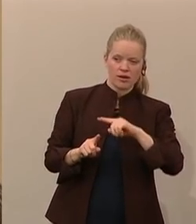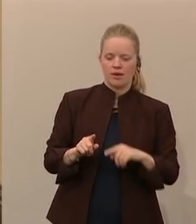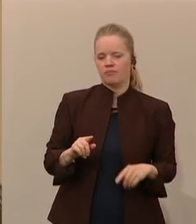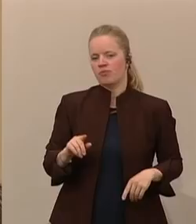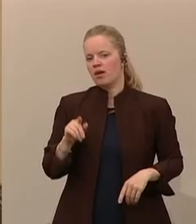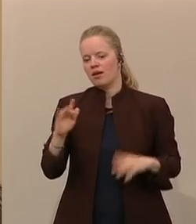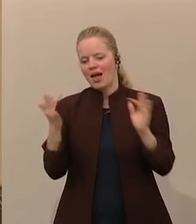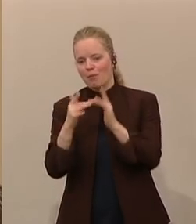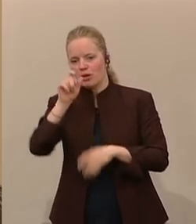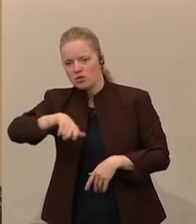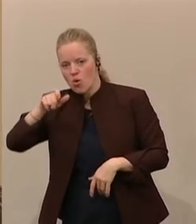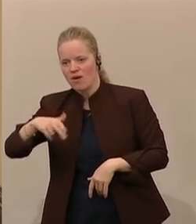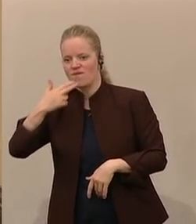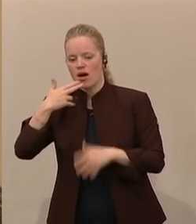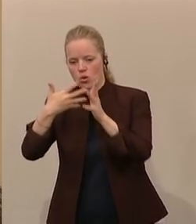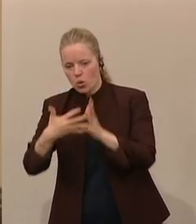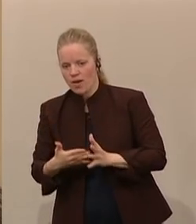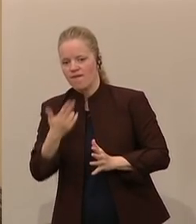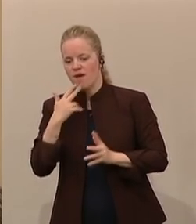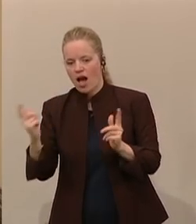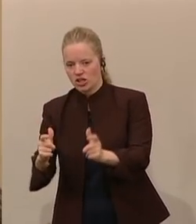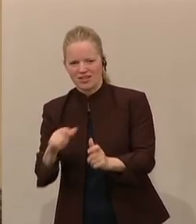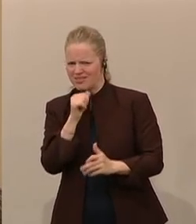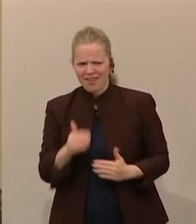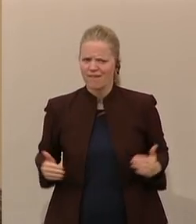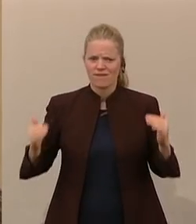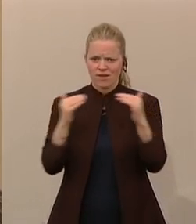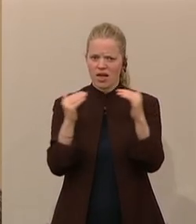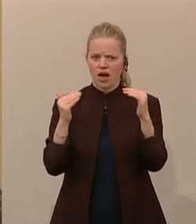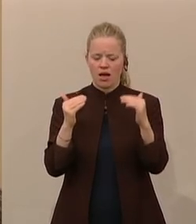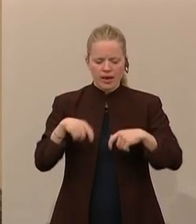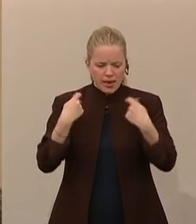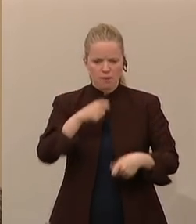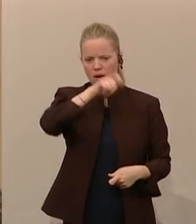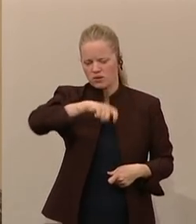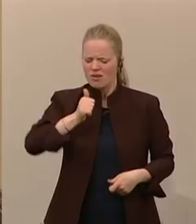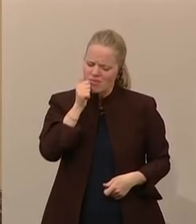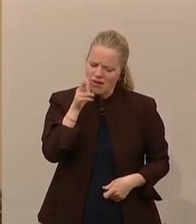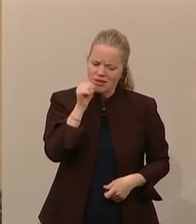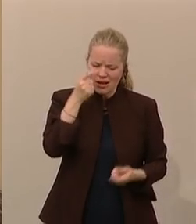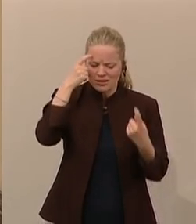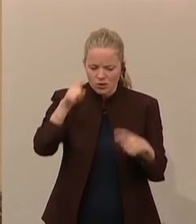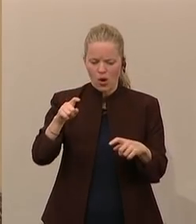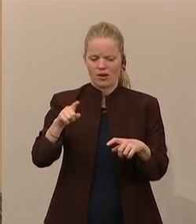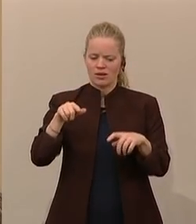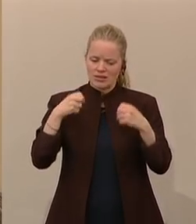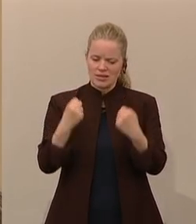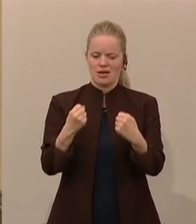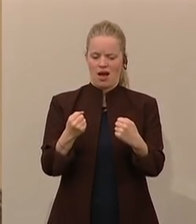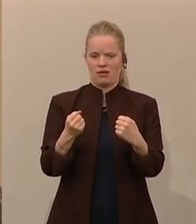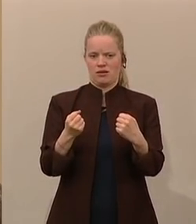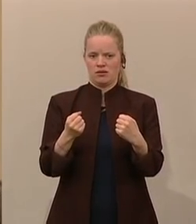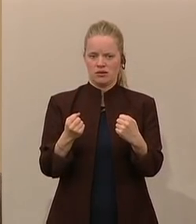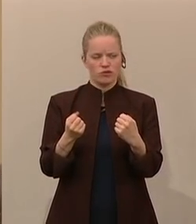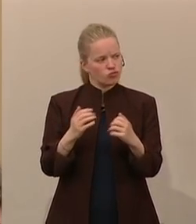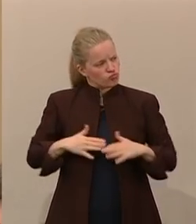das einschränken, ist eindeutig unfair gegenüber jenen, die Tag für Tag dafür sorgen, dass wir in Sicherheit leben können. Denn